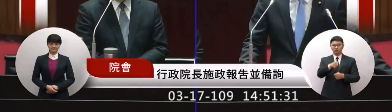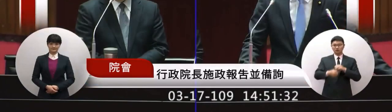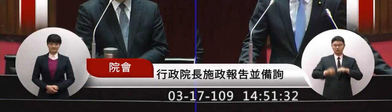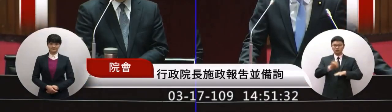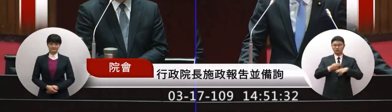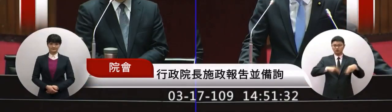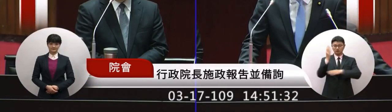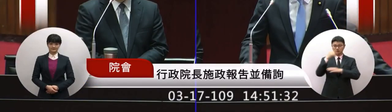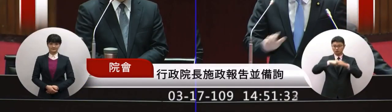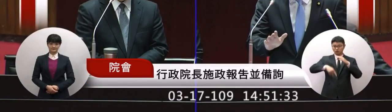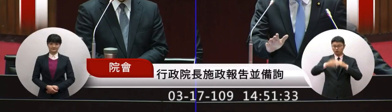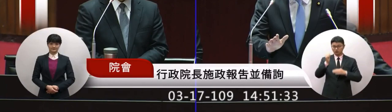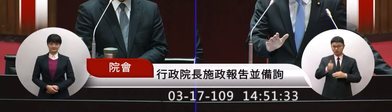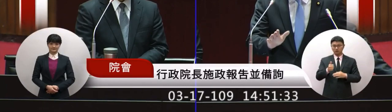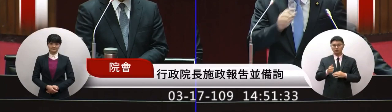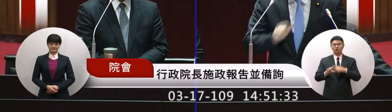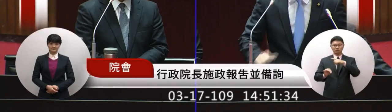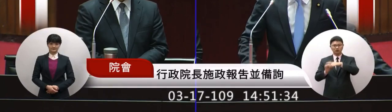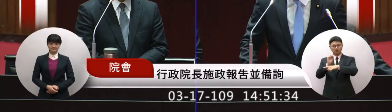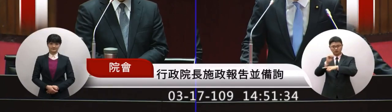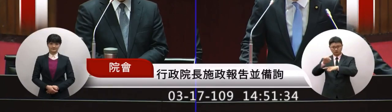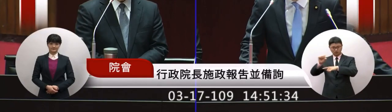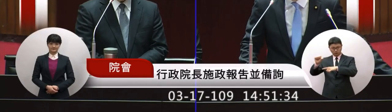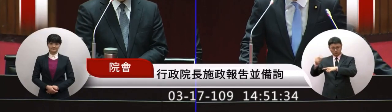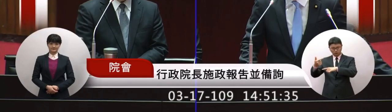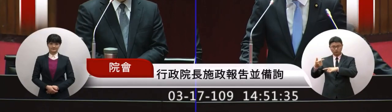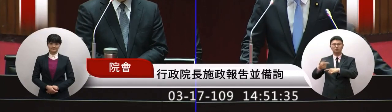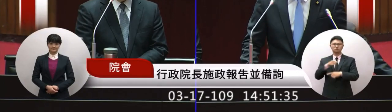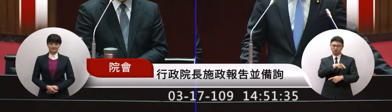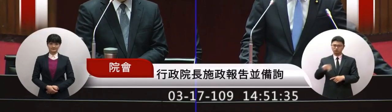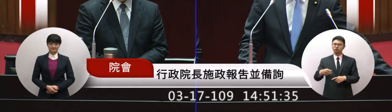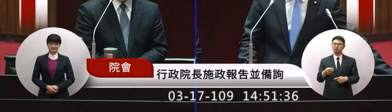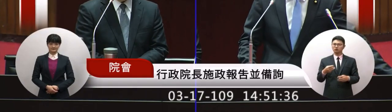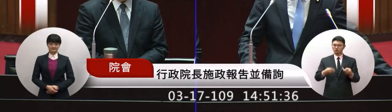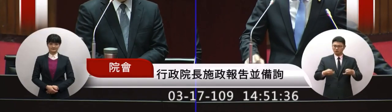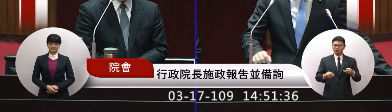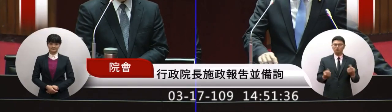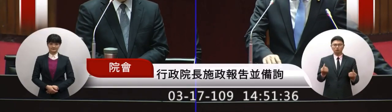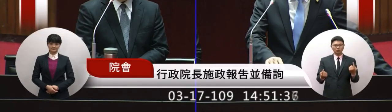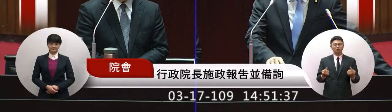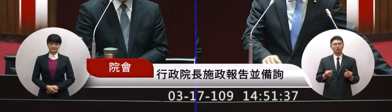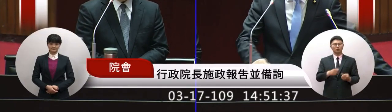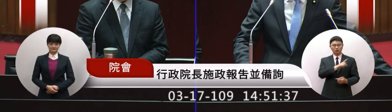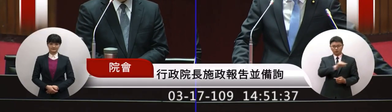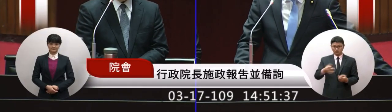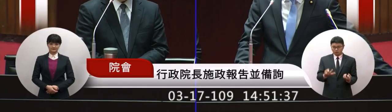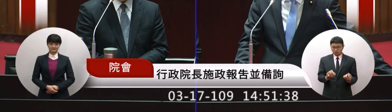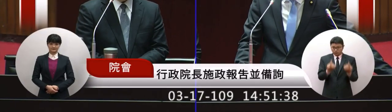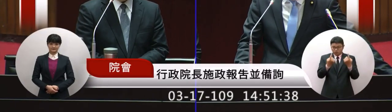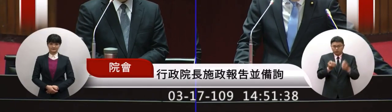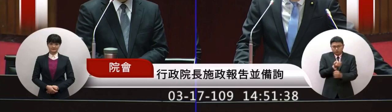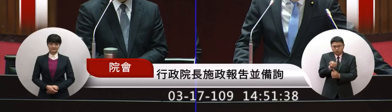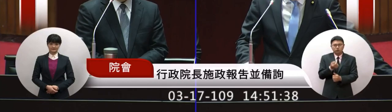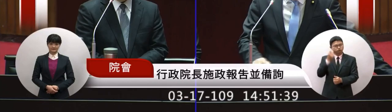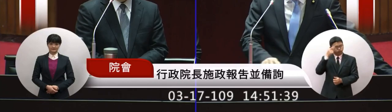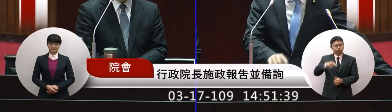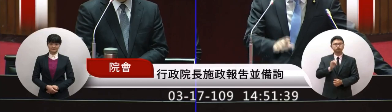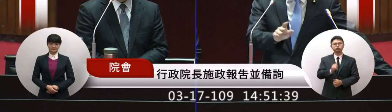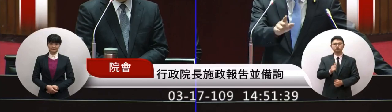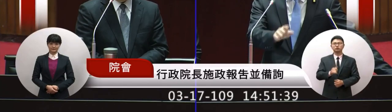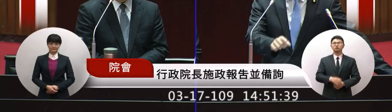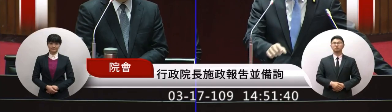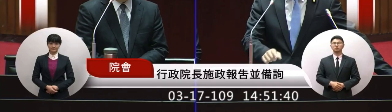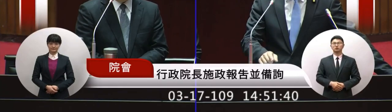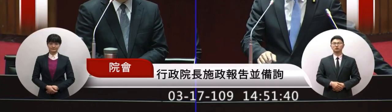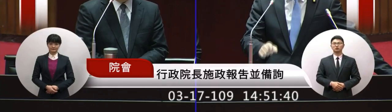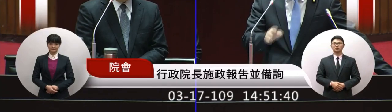是0.56。老实说，这个成绩不错啊，在物价的这个通货膨胀的控制上面哈，所以